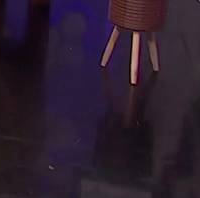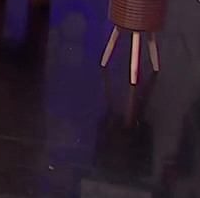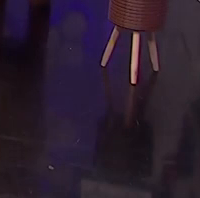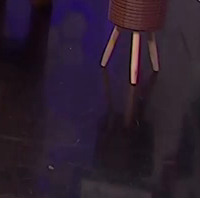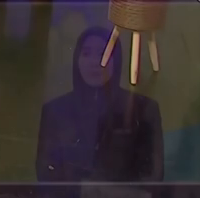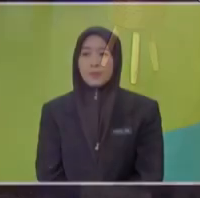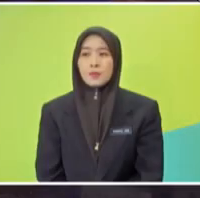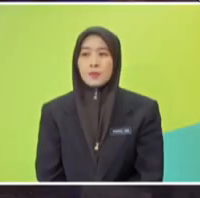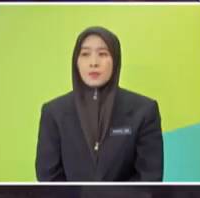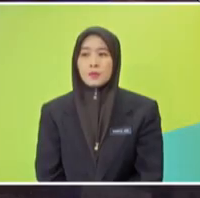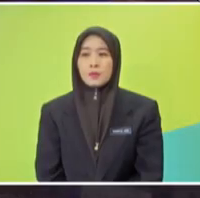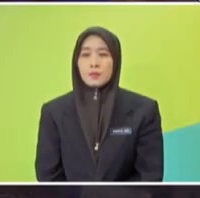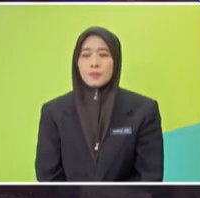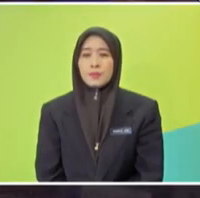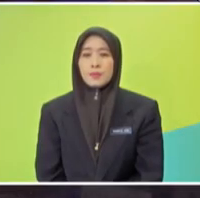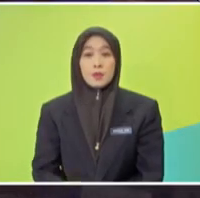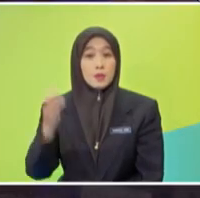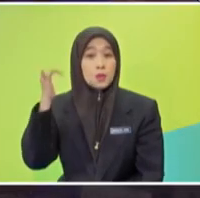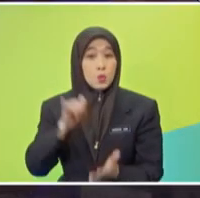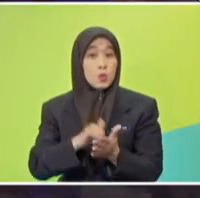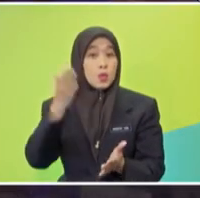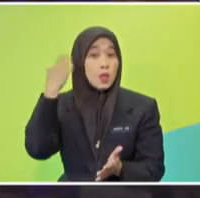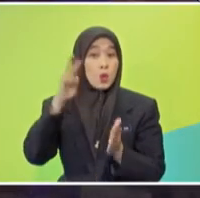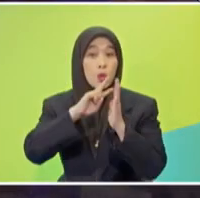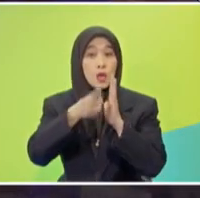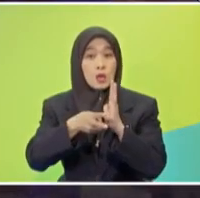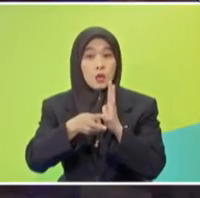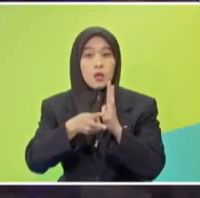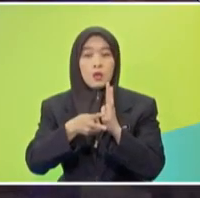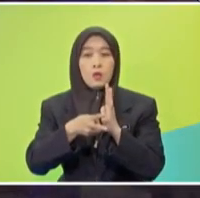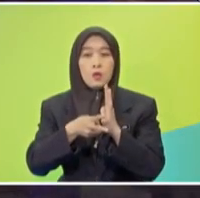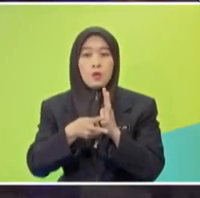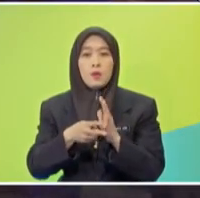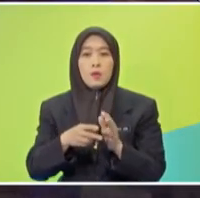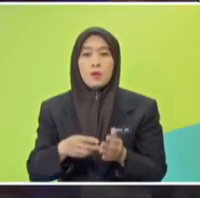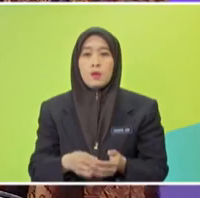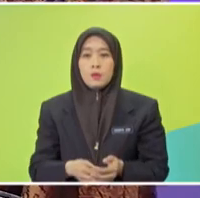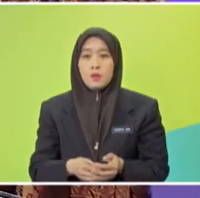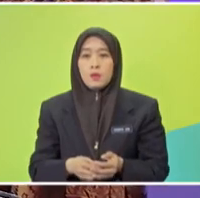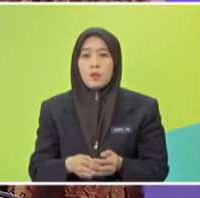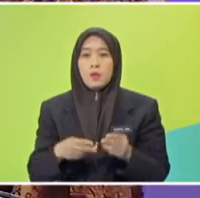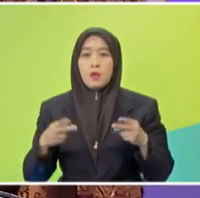Wah Itu dia Itu dia video ringkas tentang penerangan kata hubung